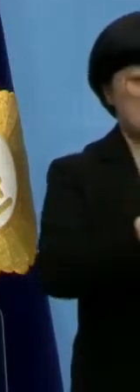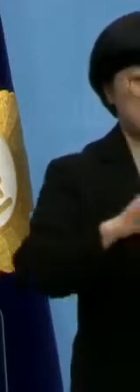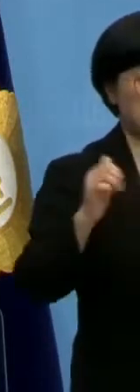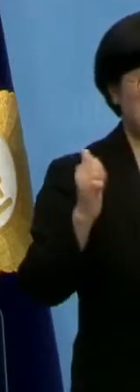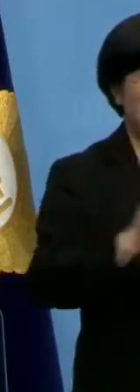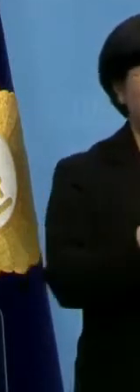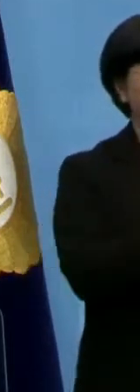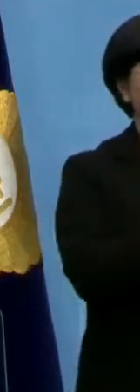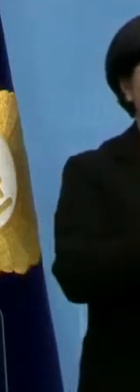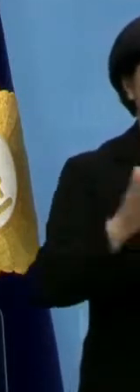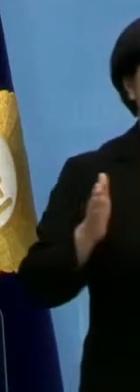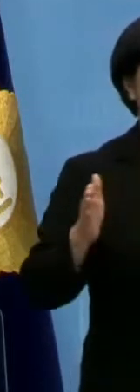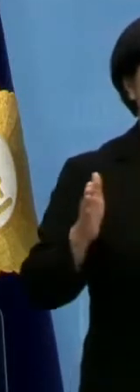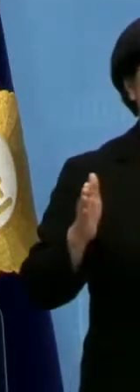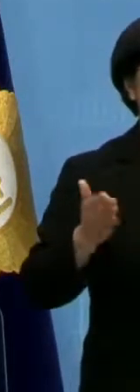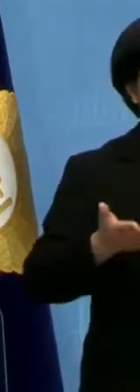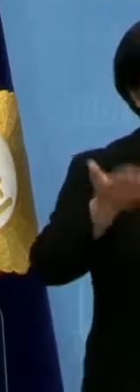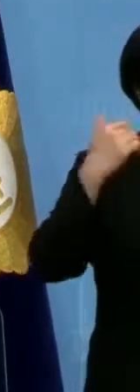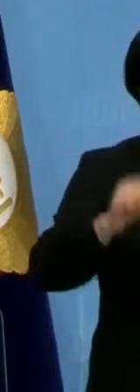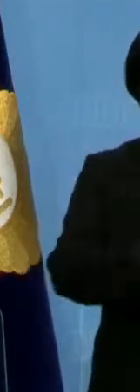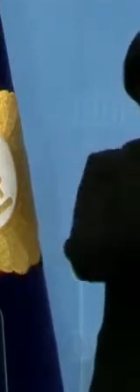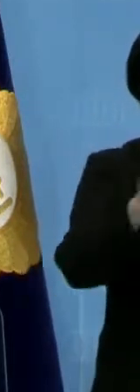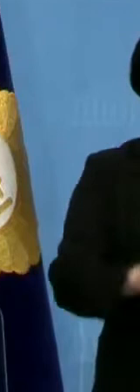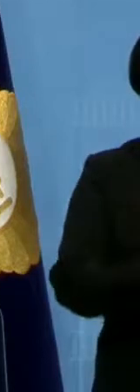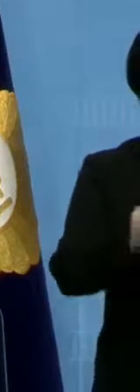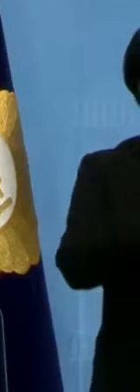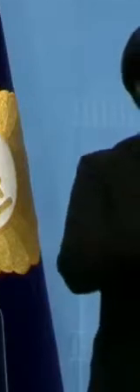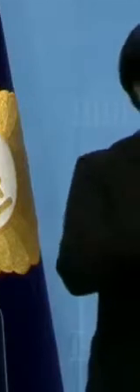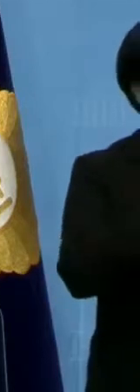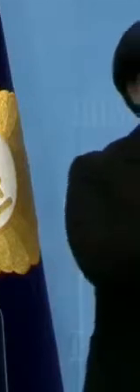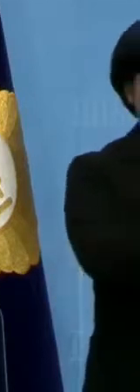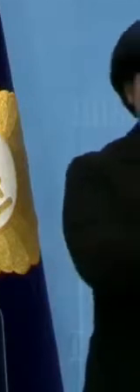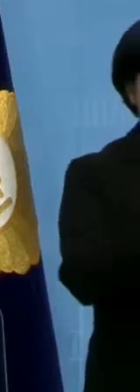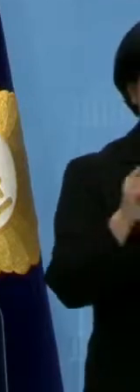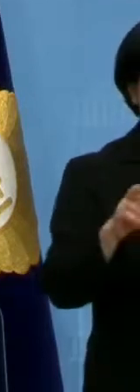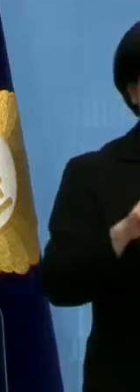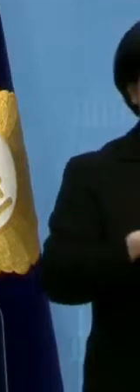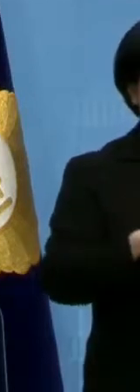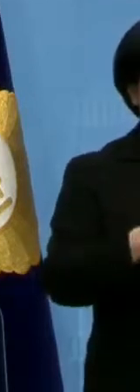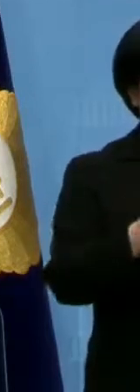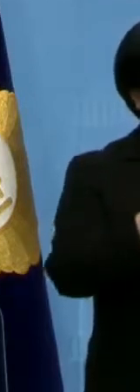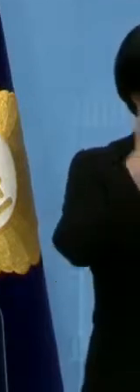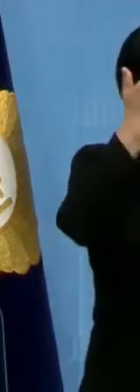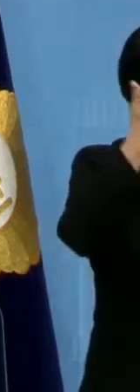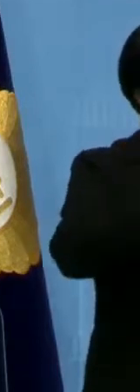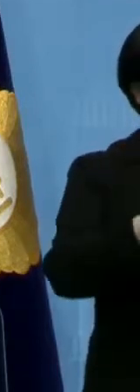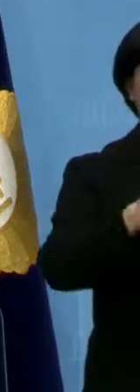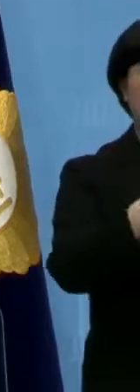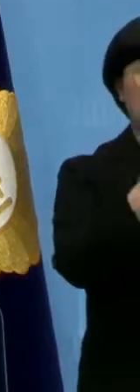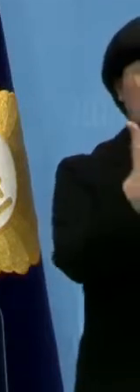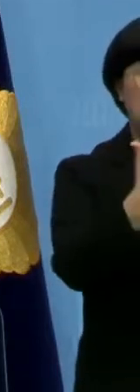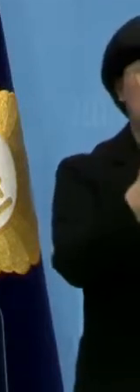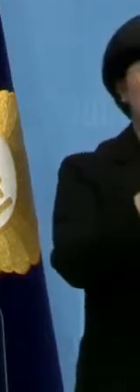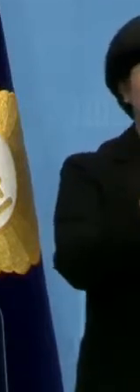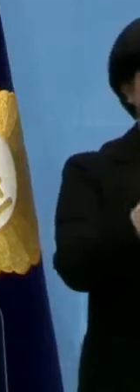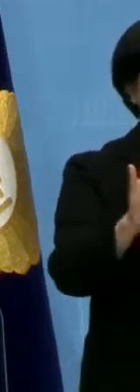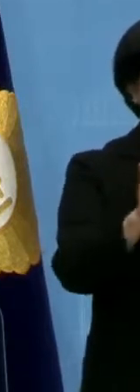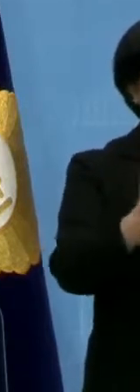임시국회가 시작됩니다. 지난 9월 제가 여야 선배 동료 의원 117명과